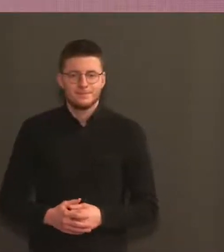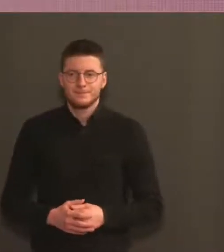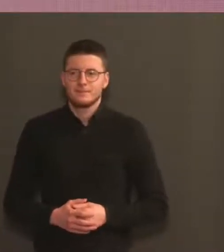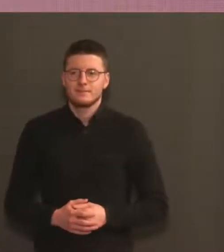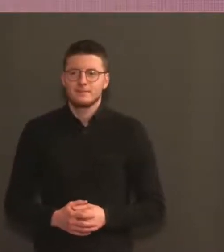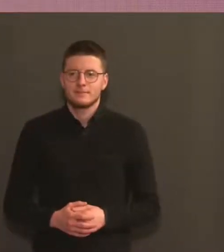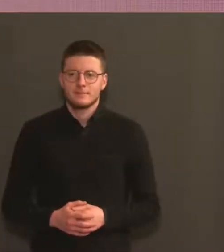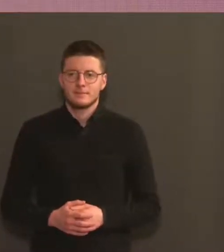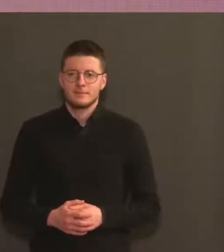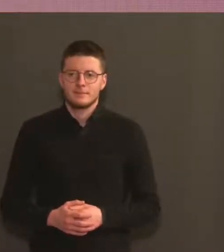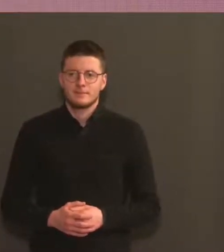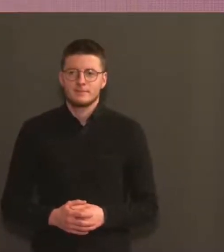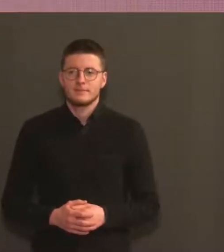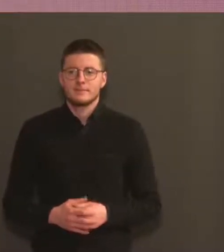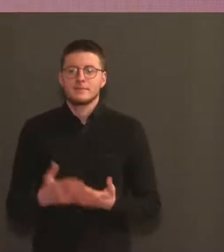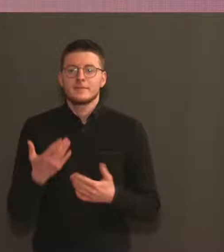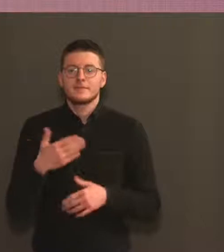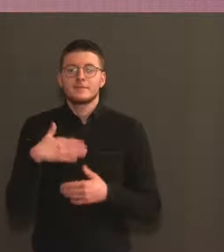Beste allen,